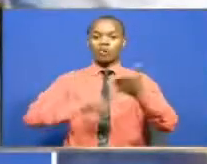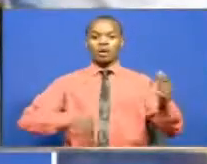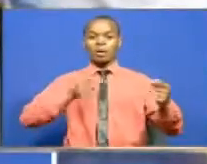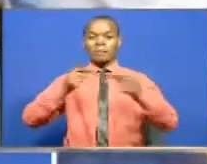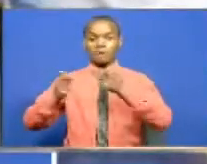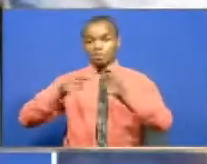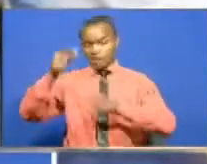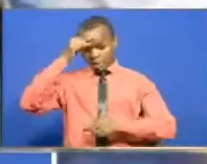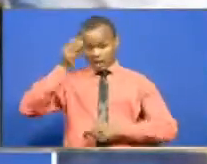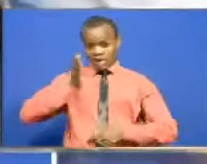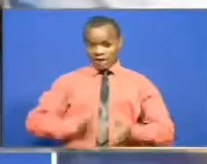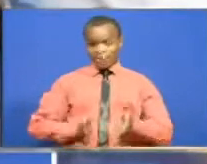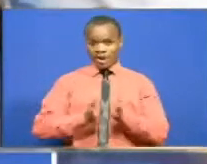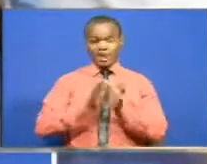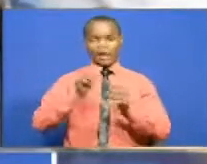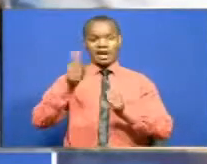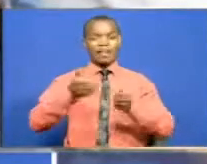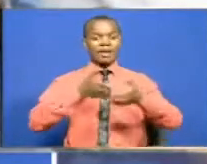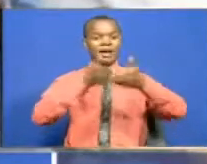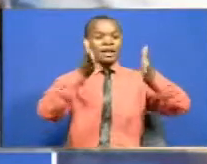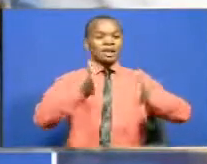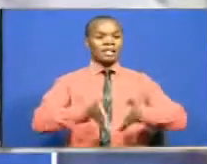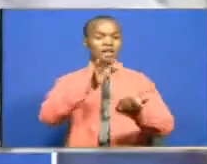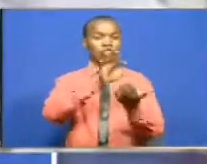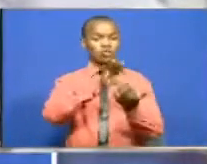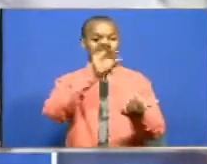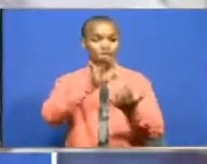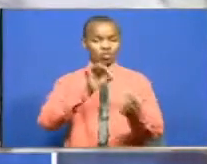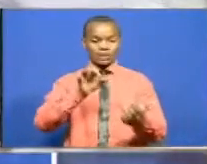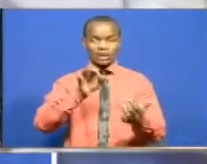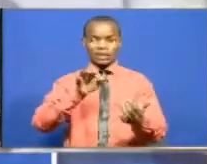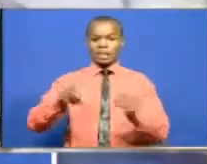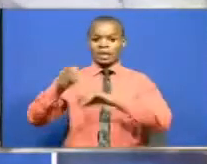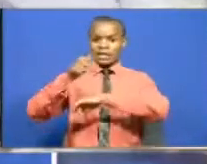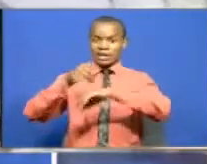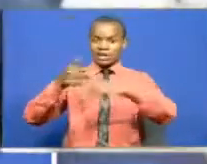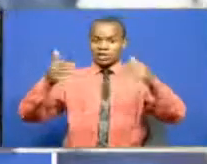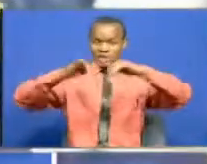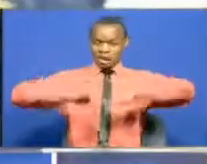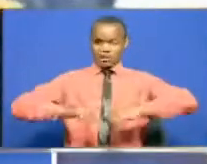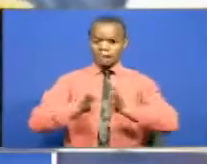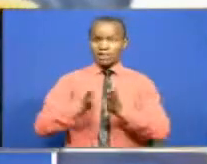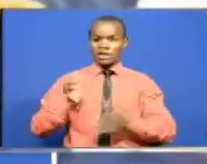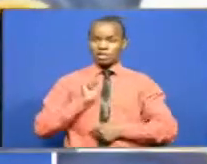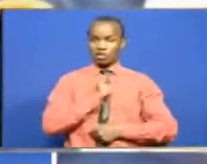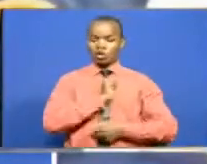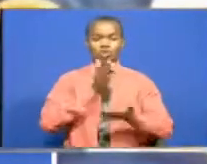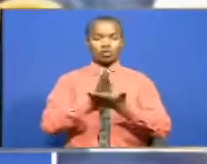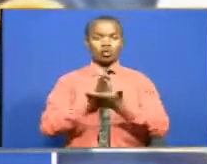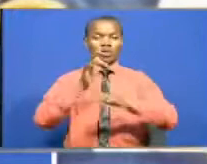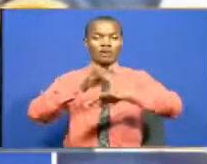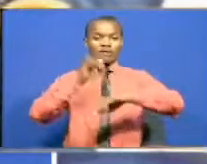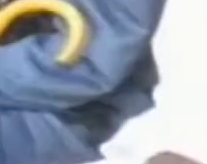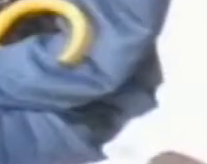Kuti dhidi ya viongozi wengine waliochaguliwa katika bunge la kitaifa na seneti inatatiza maendeleo.